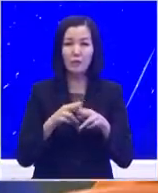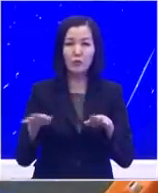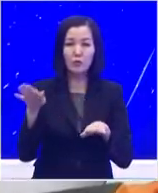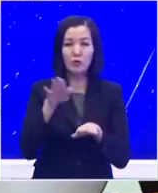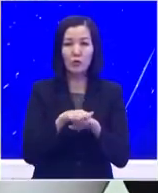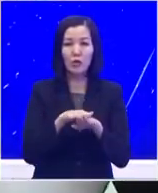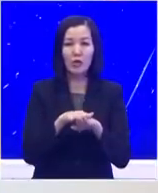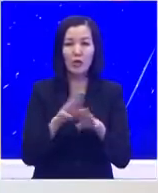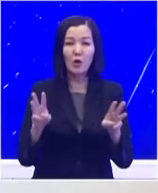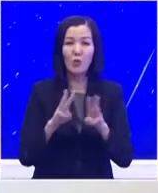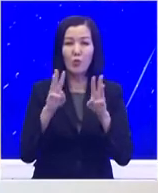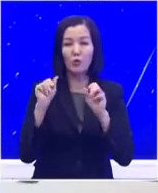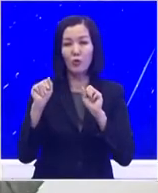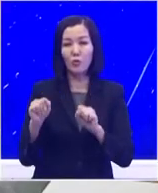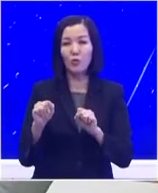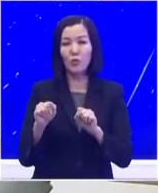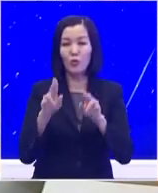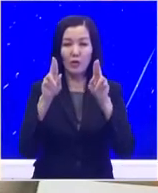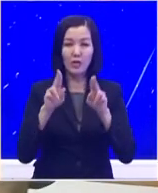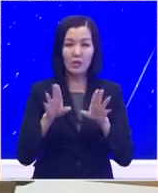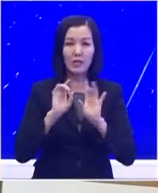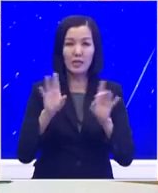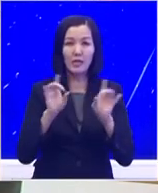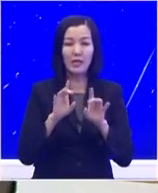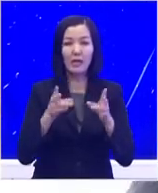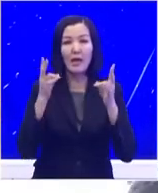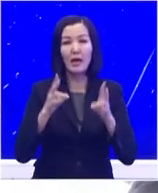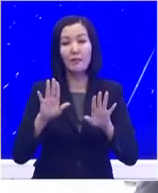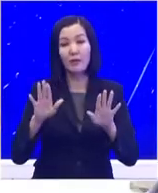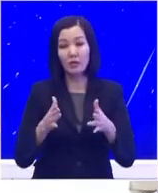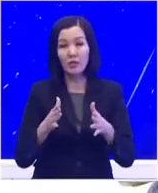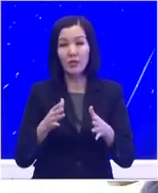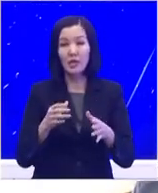қызыл жалыннан сақтану ережелерін айтты. Балалар апаттық